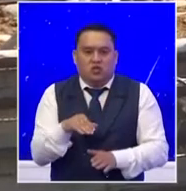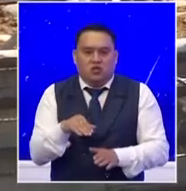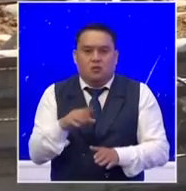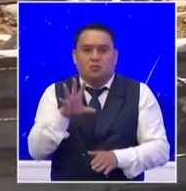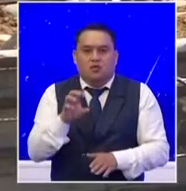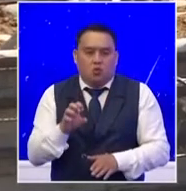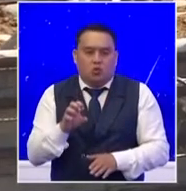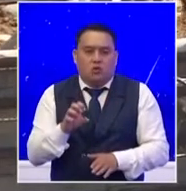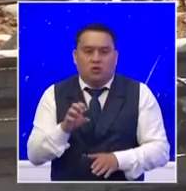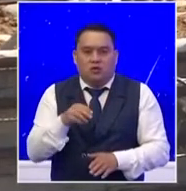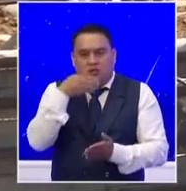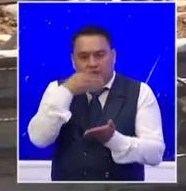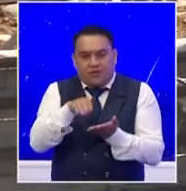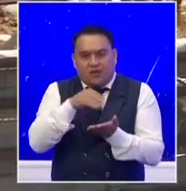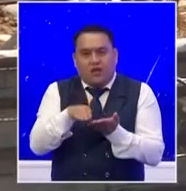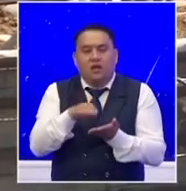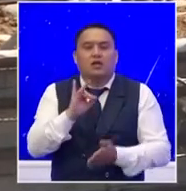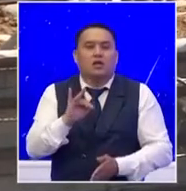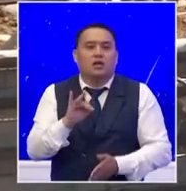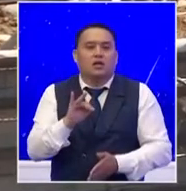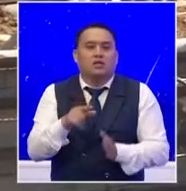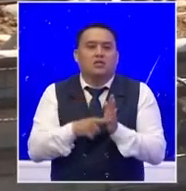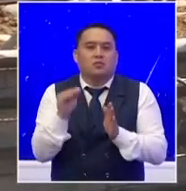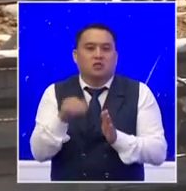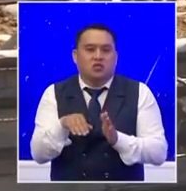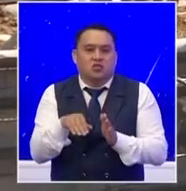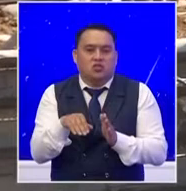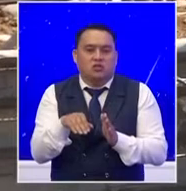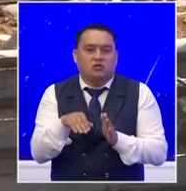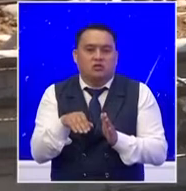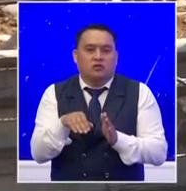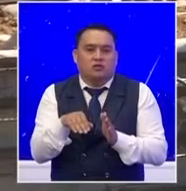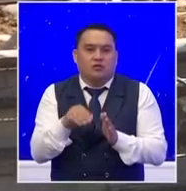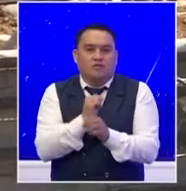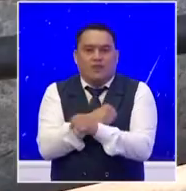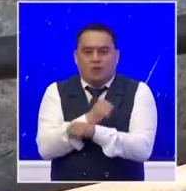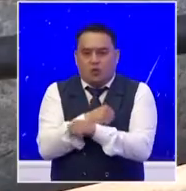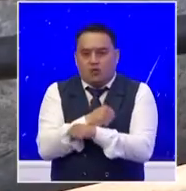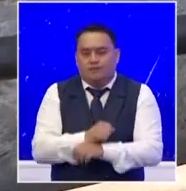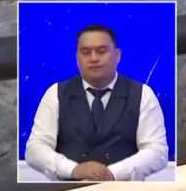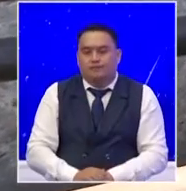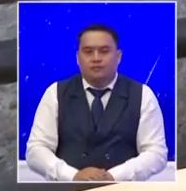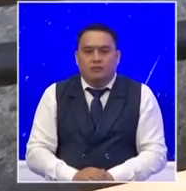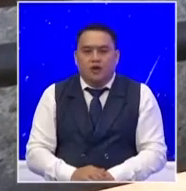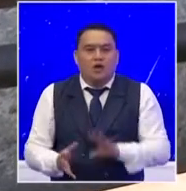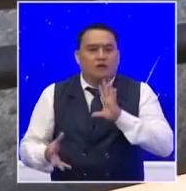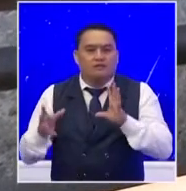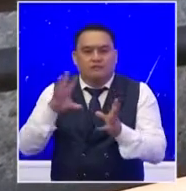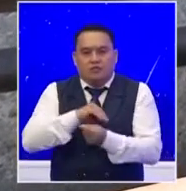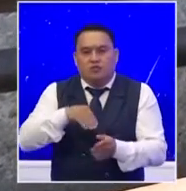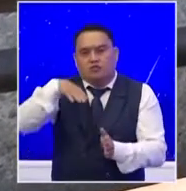58 500 свиней и 7600 голов верблюдов. Все данные заносятся в